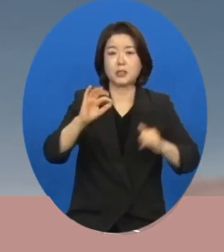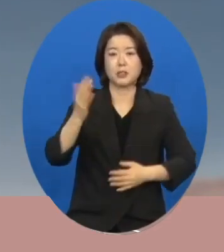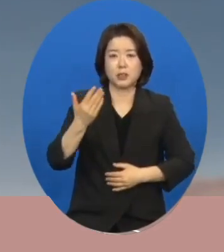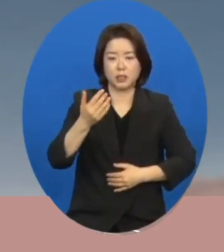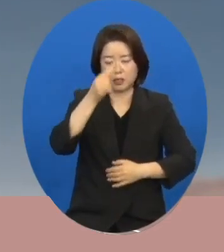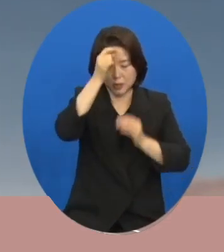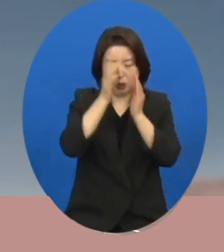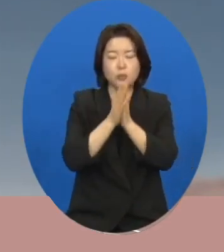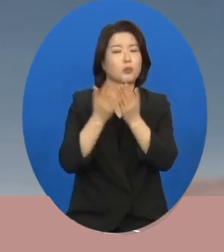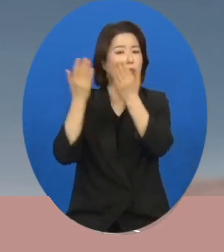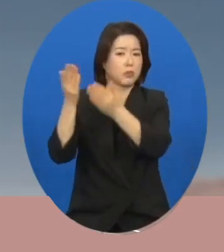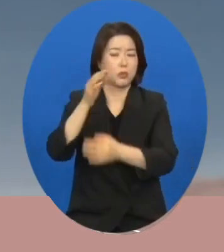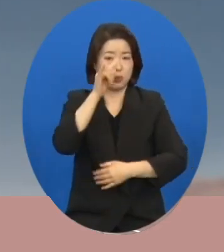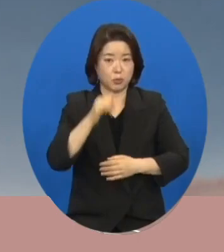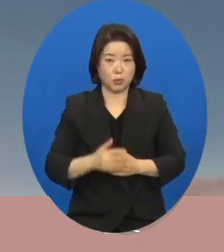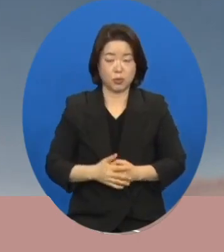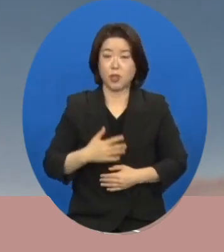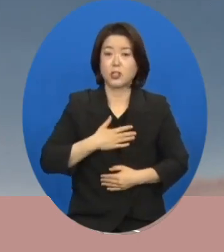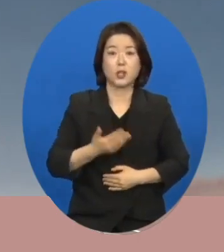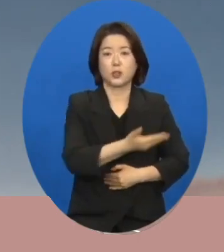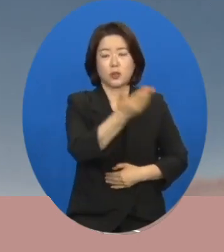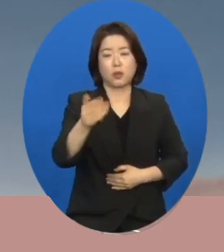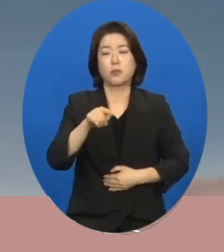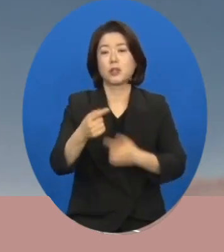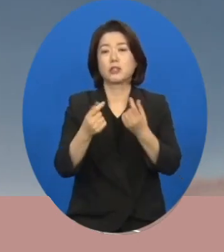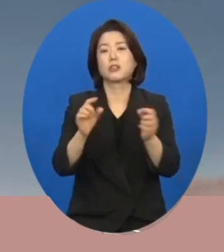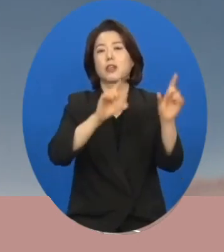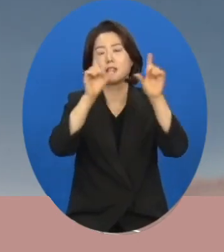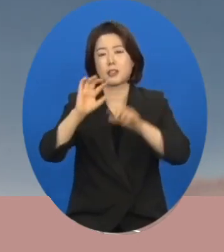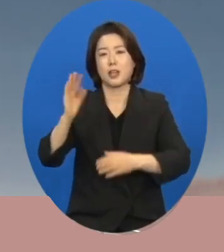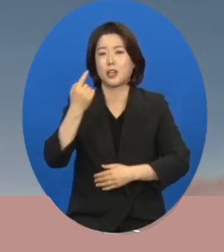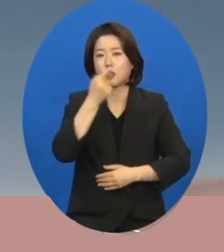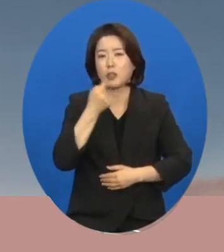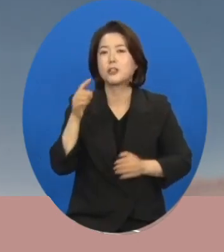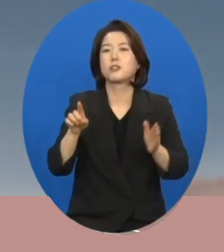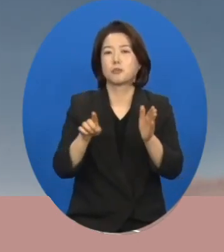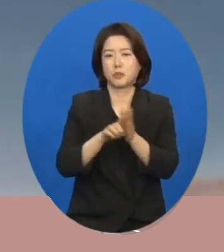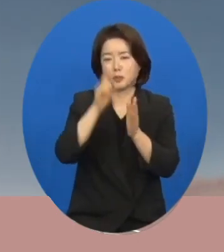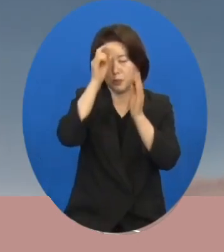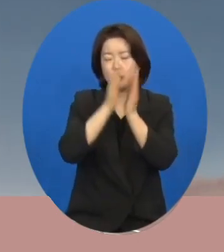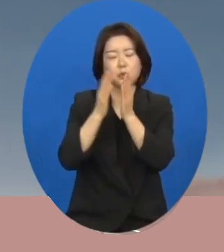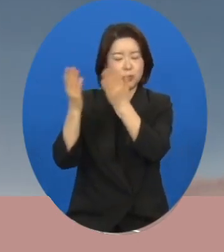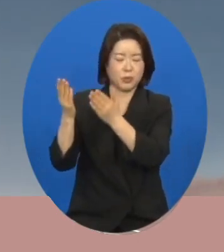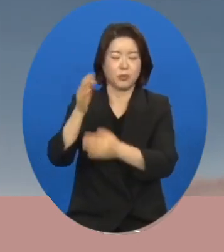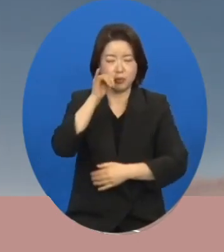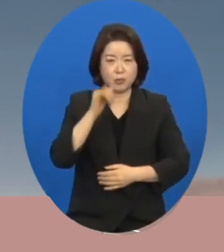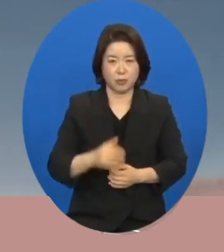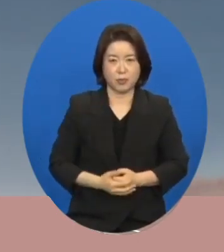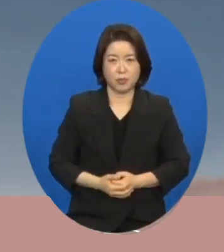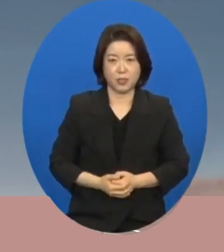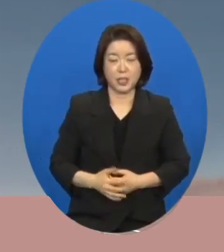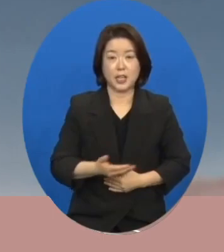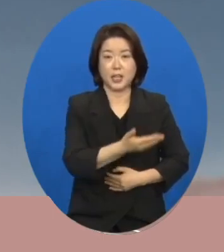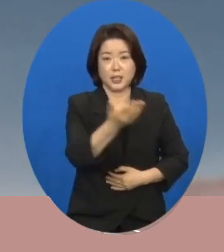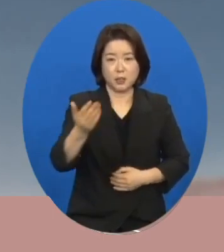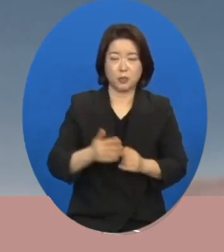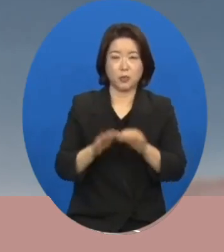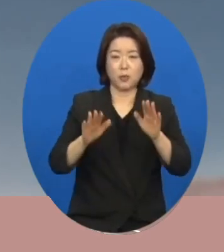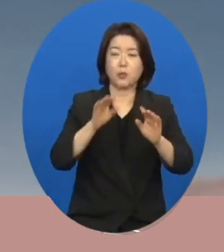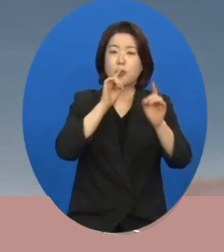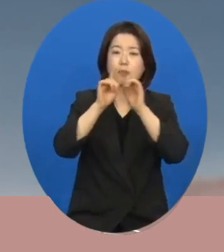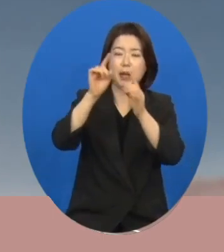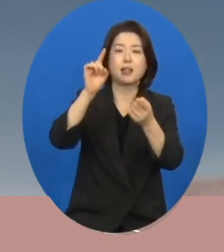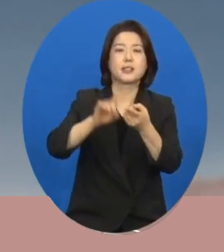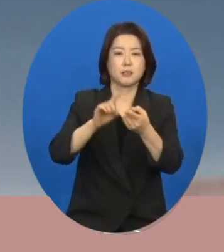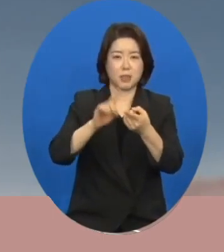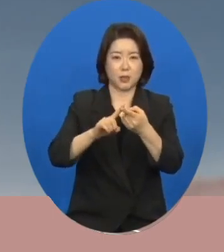그렇게 기도를 합니다 저는 여러분들이 그렇게 살게 될 줄로 믿고 기도해요 여러분들 우리 오늘 말씀대로